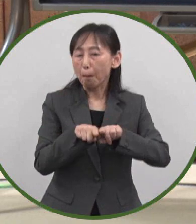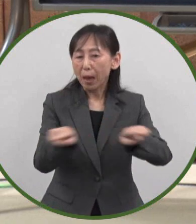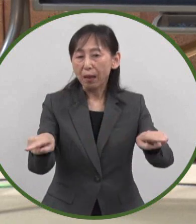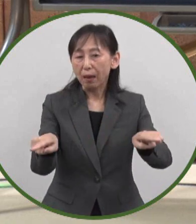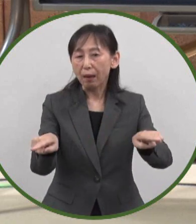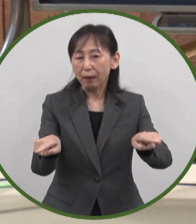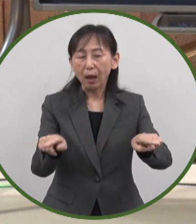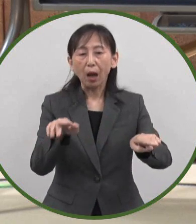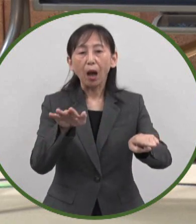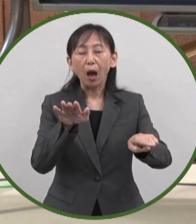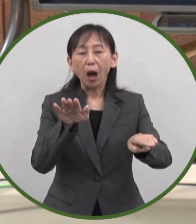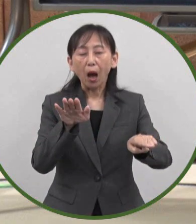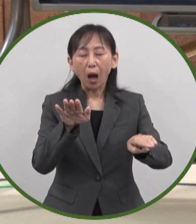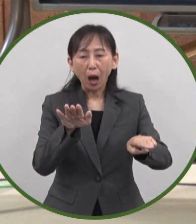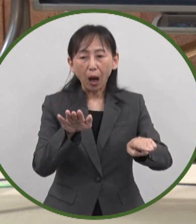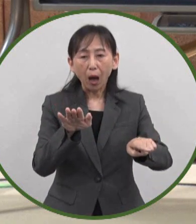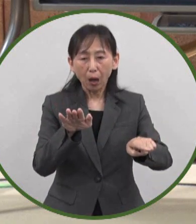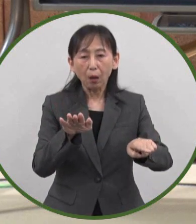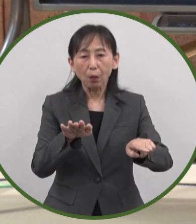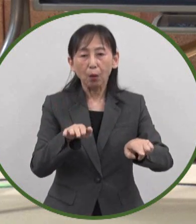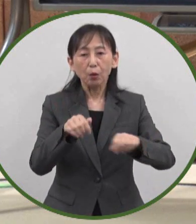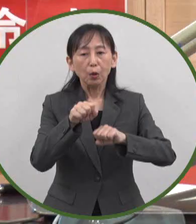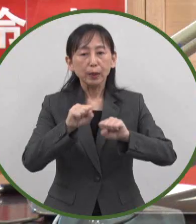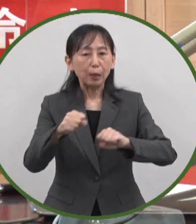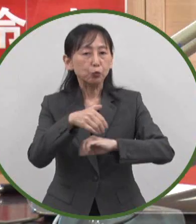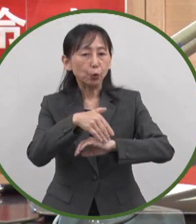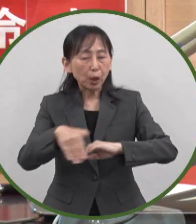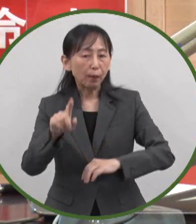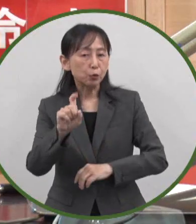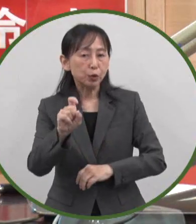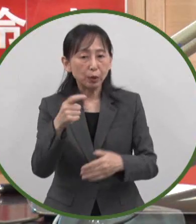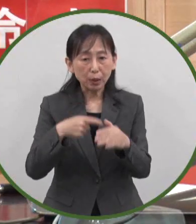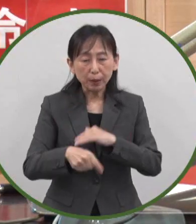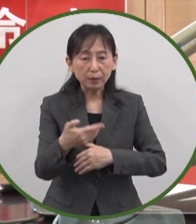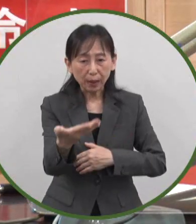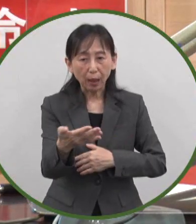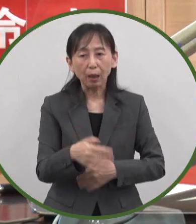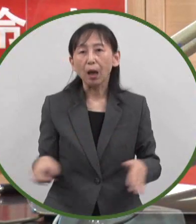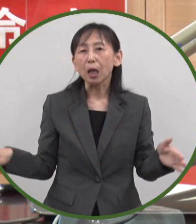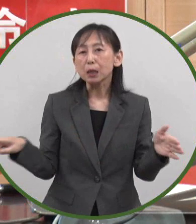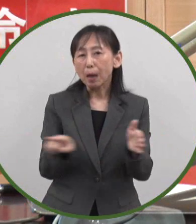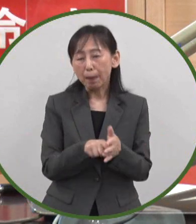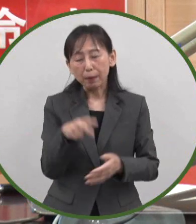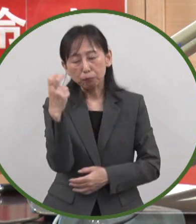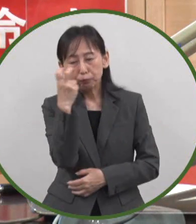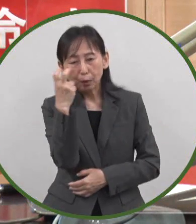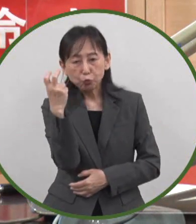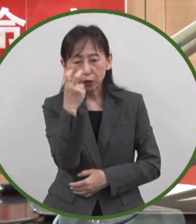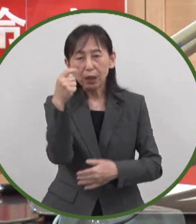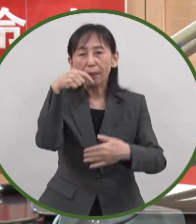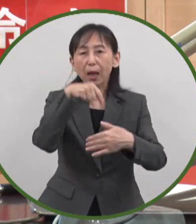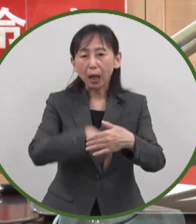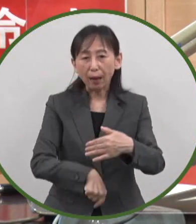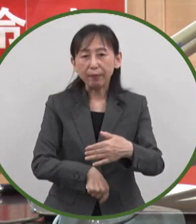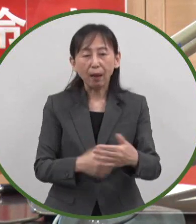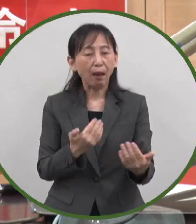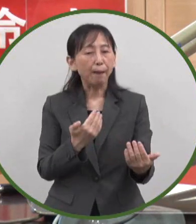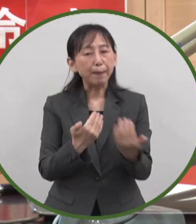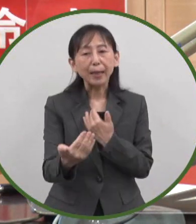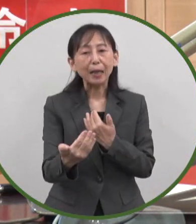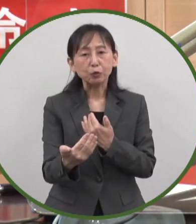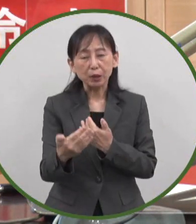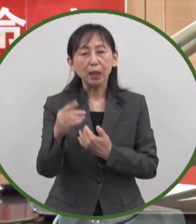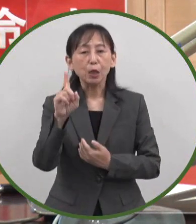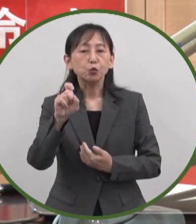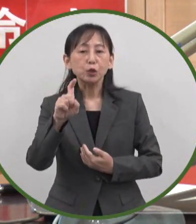のがこの11店という理解でよろしいでしょうか。 これまで見回った中で11店舗が明確に県の要請に